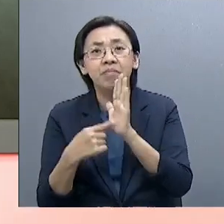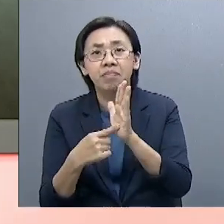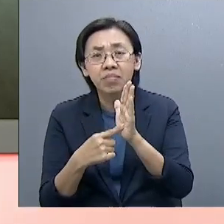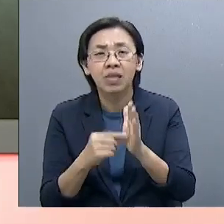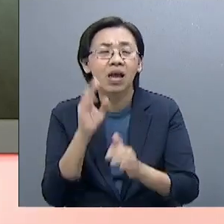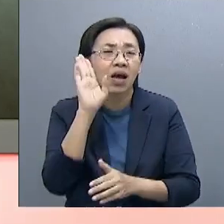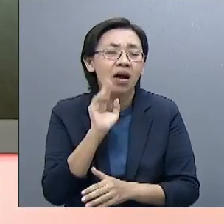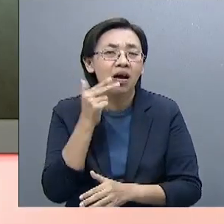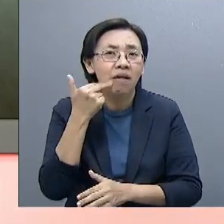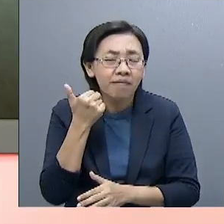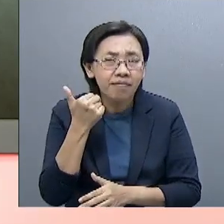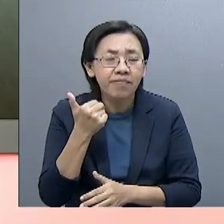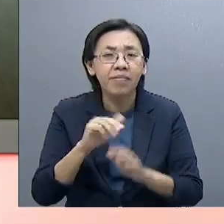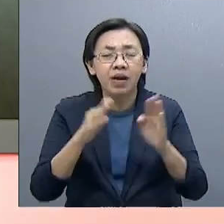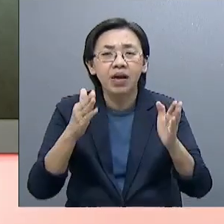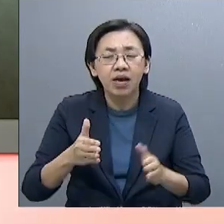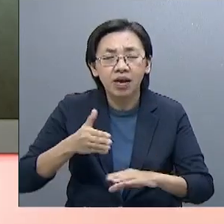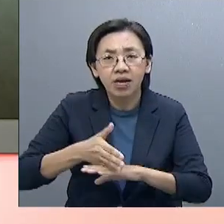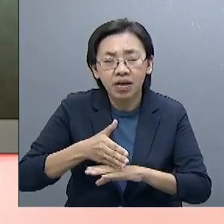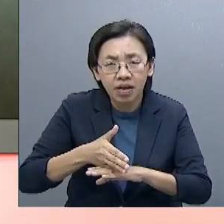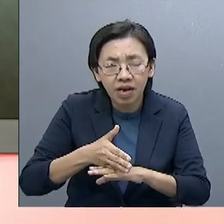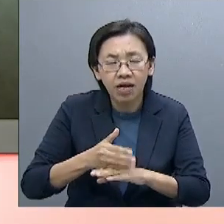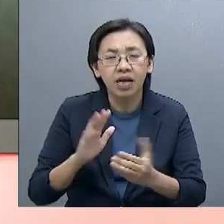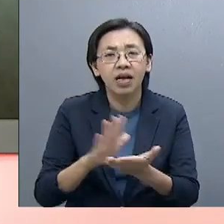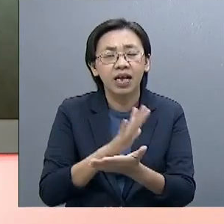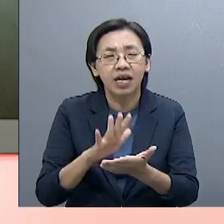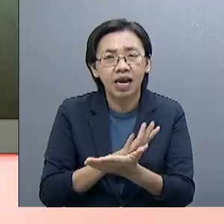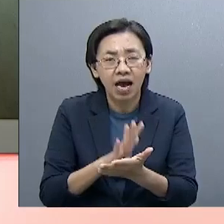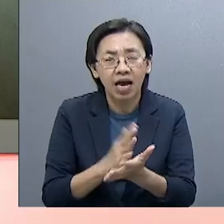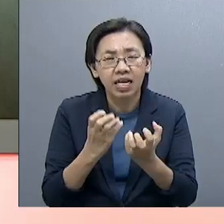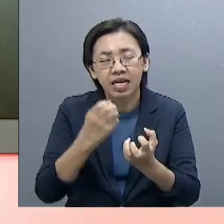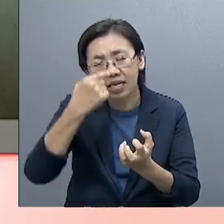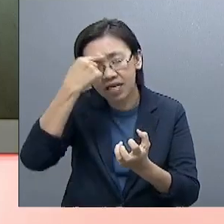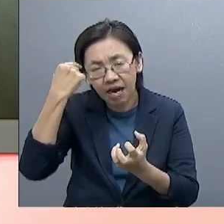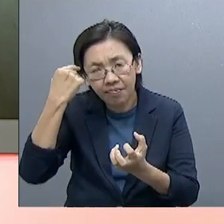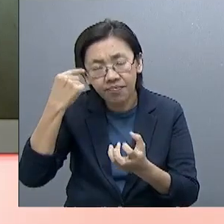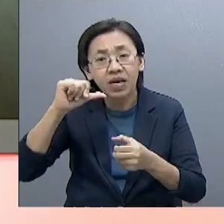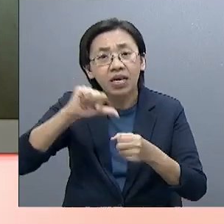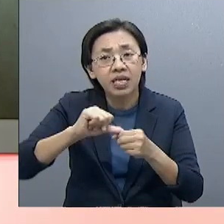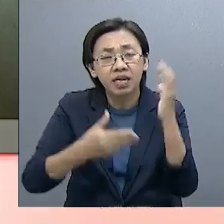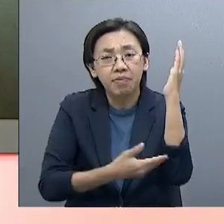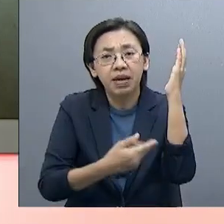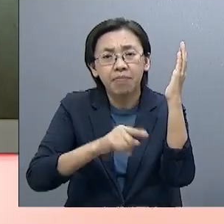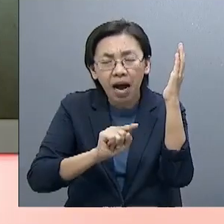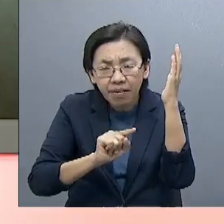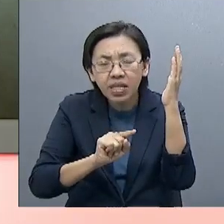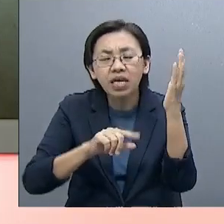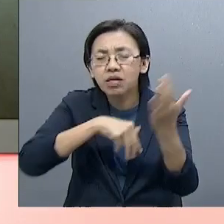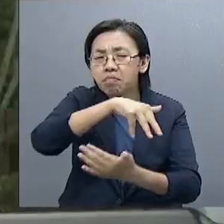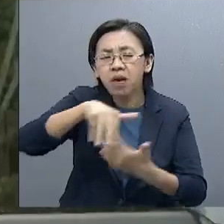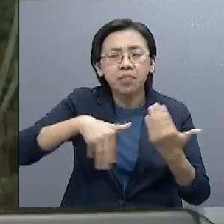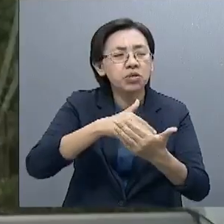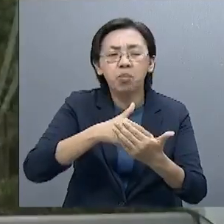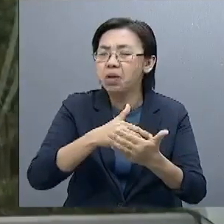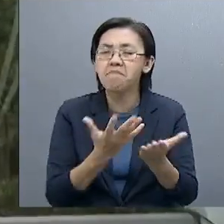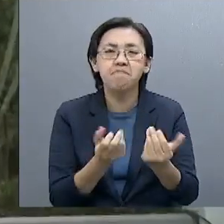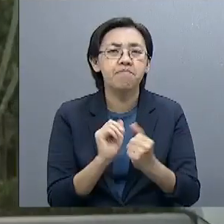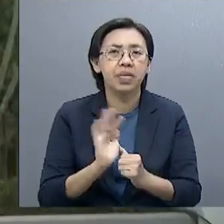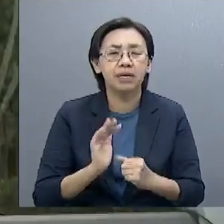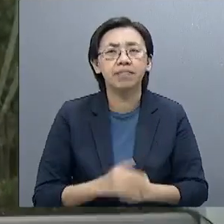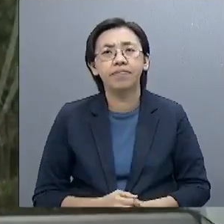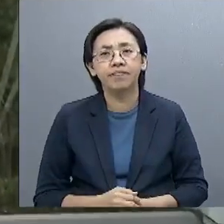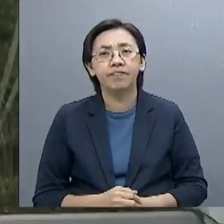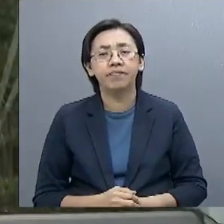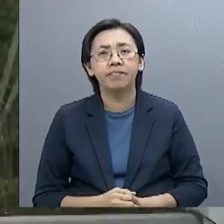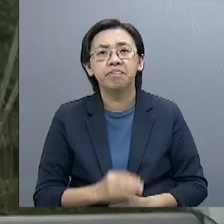แลตเฟอร์นิเจอร์กระดาษถ่านหินและสินค้าที่มีน้ำมันปาล์มเป็นส่วนประกอบด้วยนะคะสำหรับเงื่อนไขถ้าห